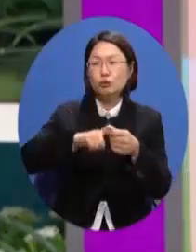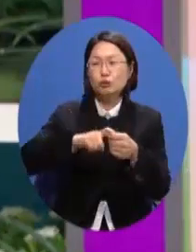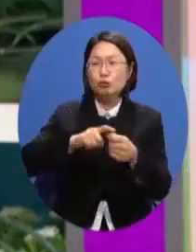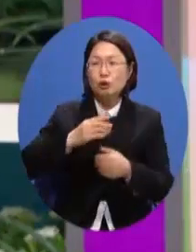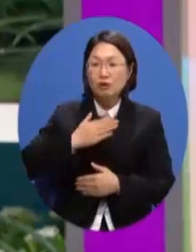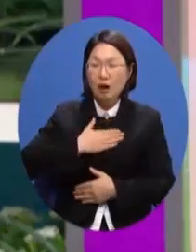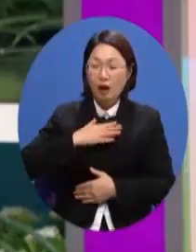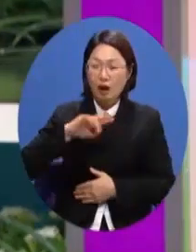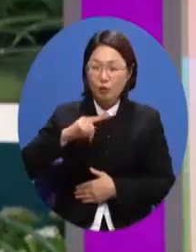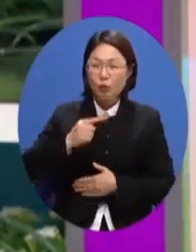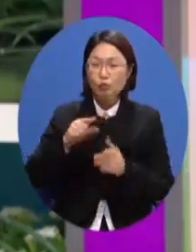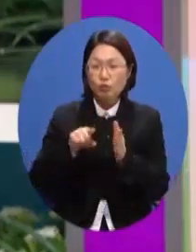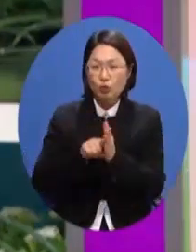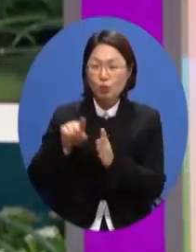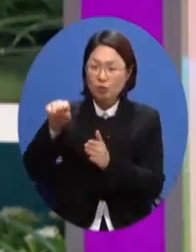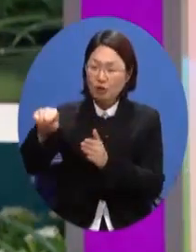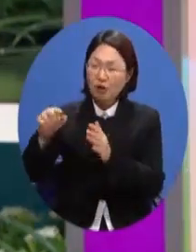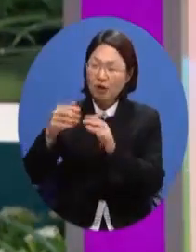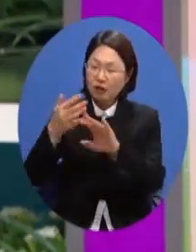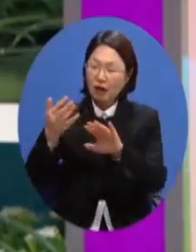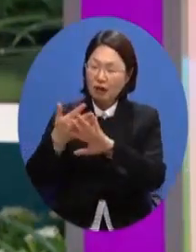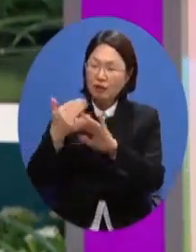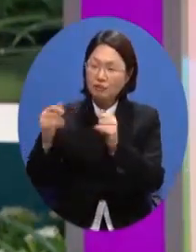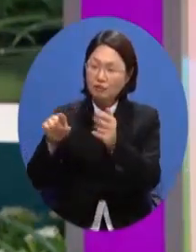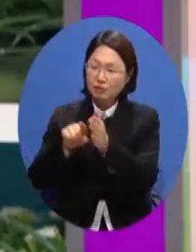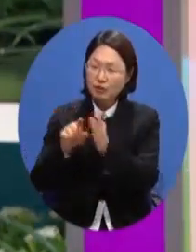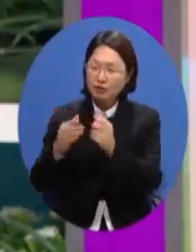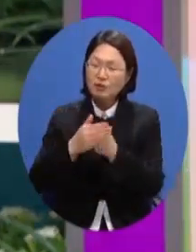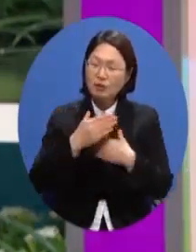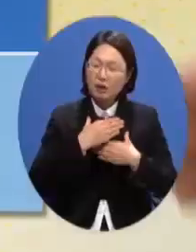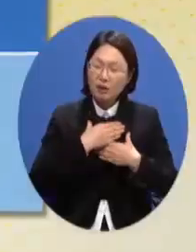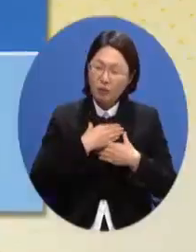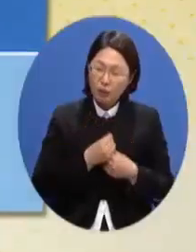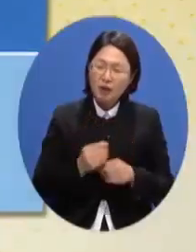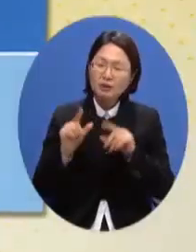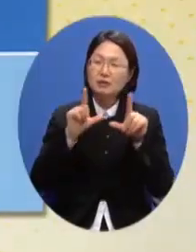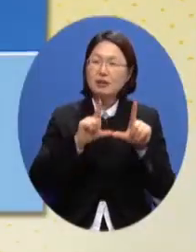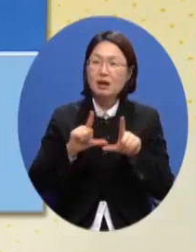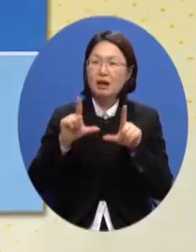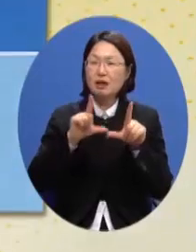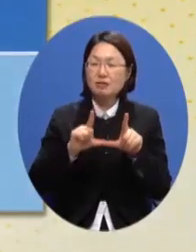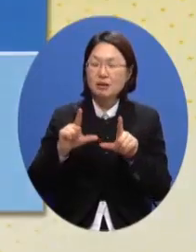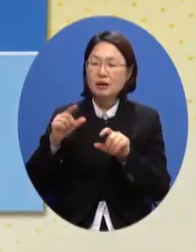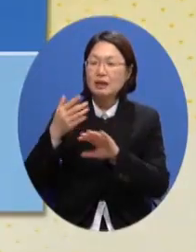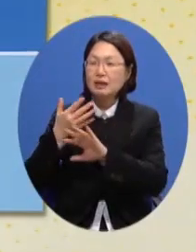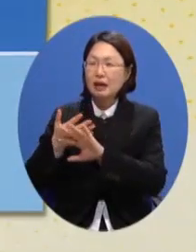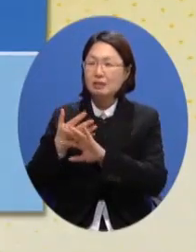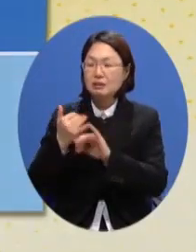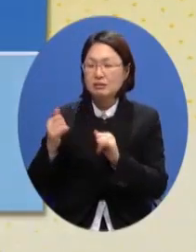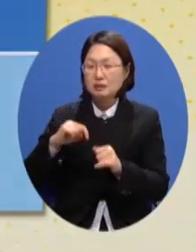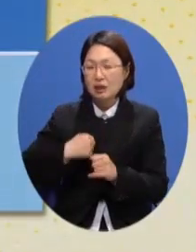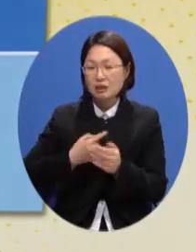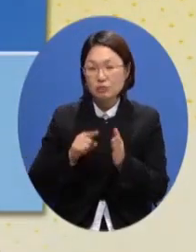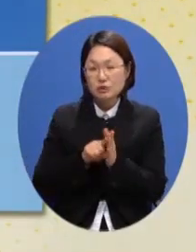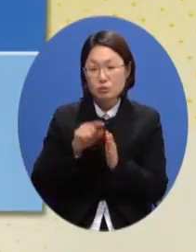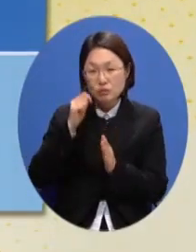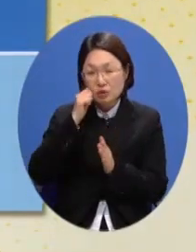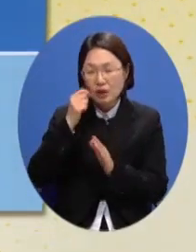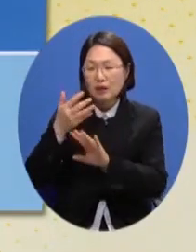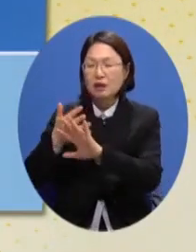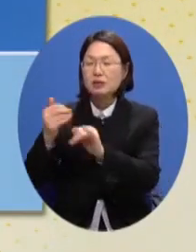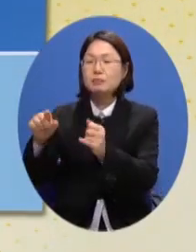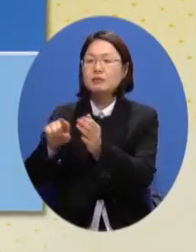믿고 타인도 믿으니까 훨씬 편안한 삶을 살게 되는 거고, 그렇지 못한 아이들은 자기를 믿지 못하거나 남을 못